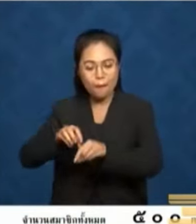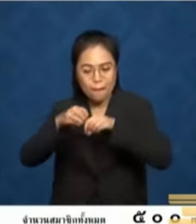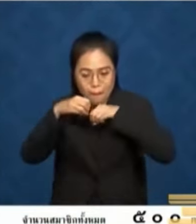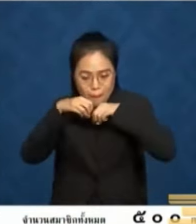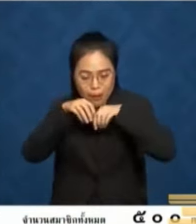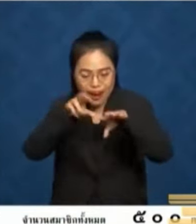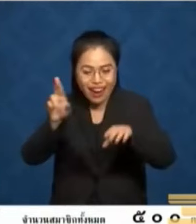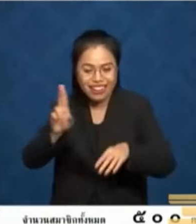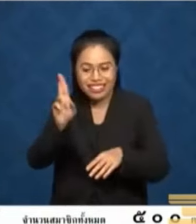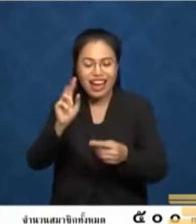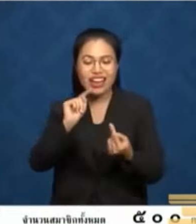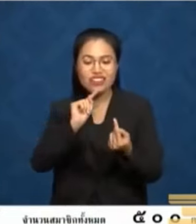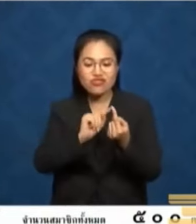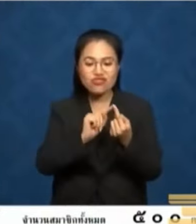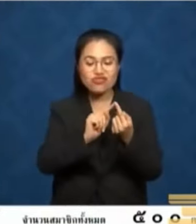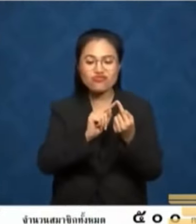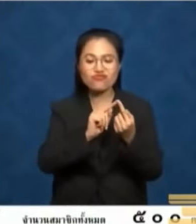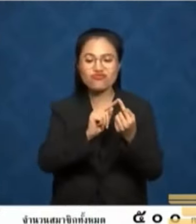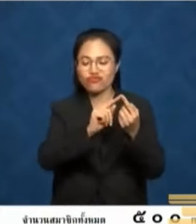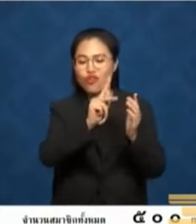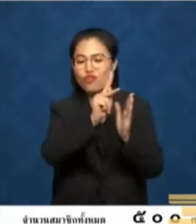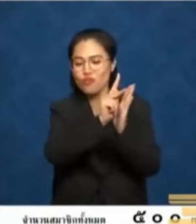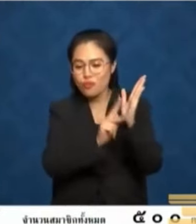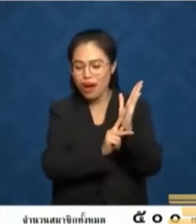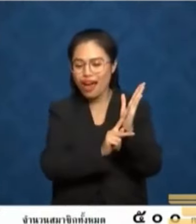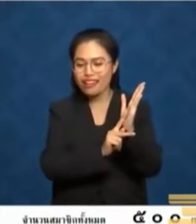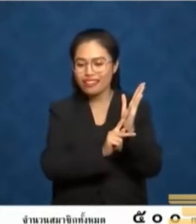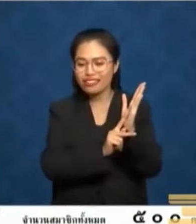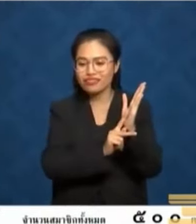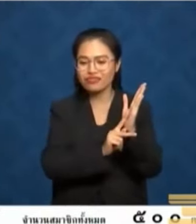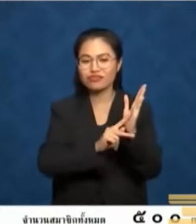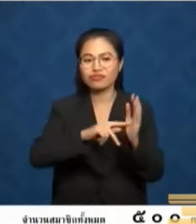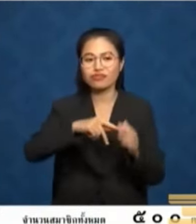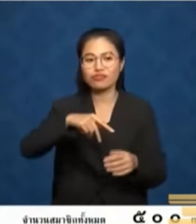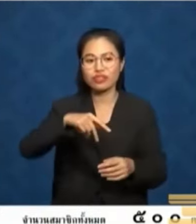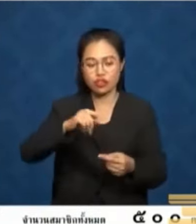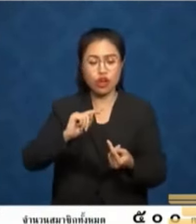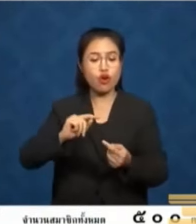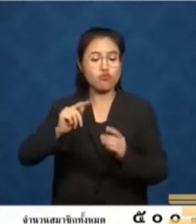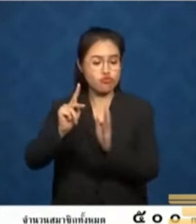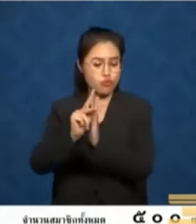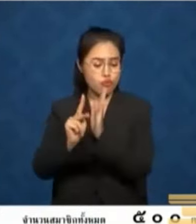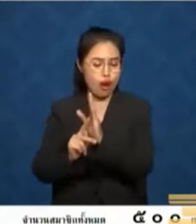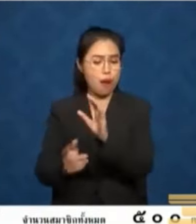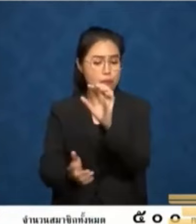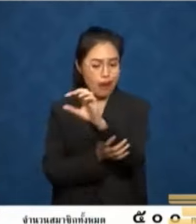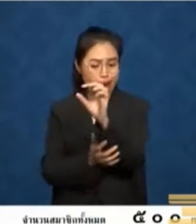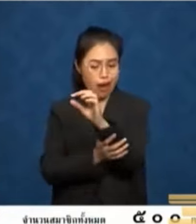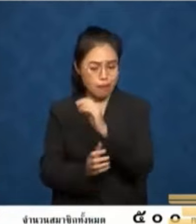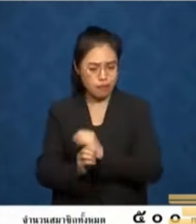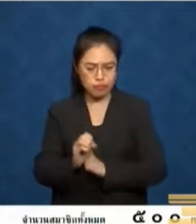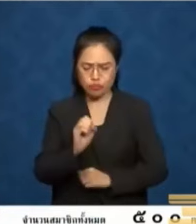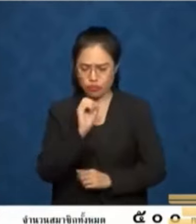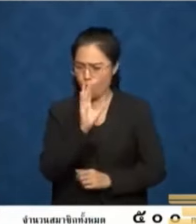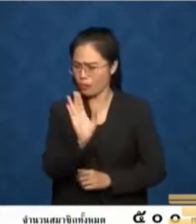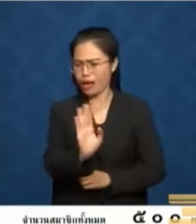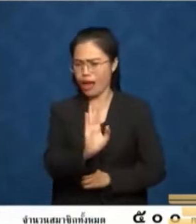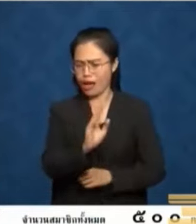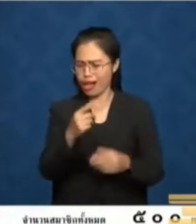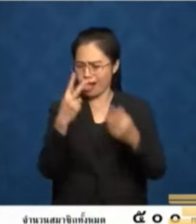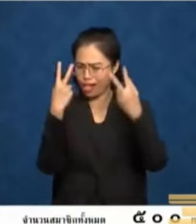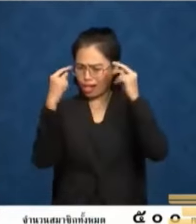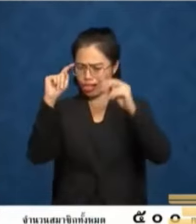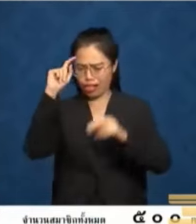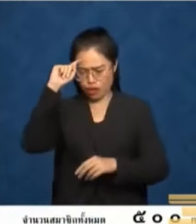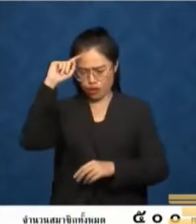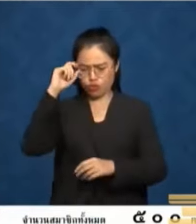ราชกิจจานุเบกษาก็คือท่านนายกแล้วกฎหมายเก็ไม่ได้บังคับนะครับว่าจะต้องให้นายกรัฐมนตรี